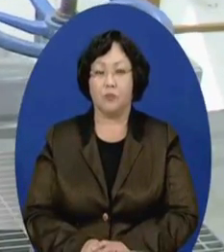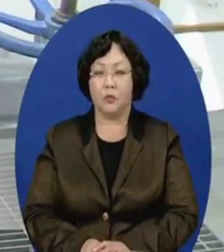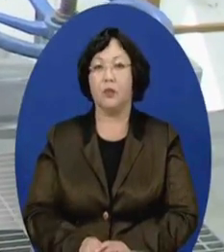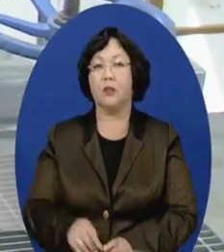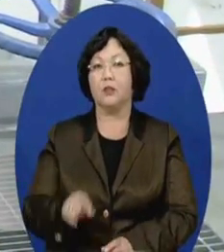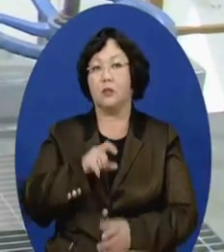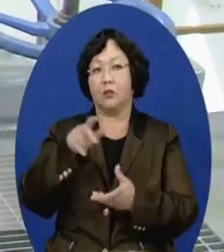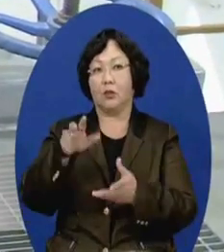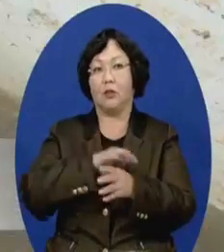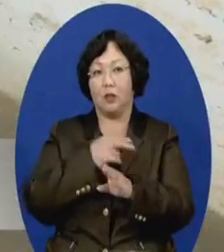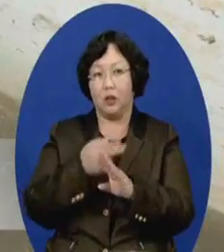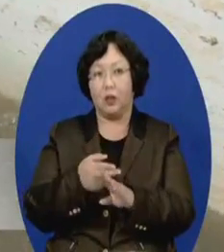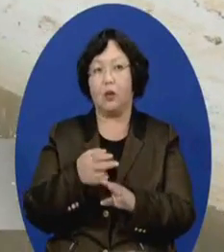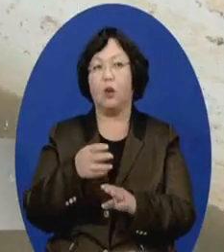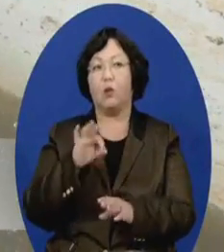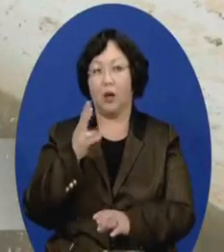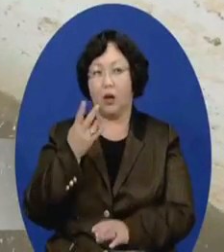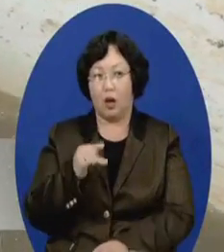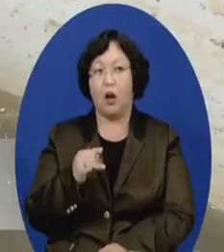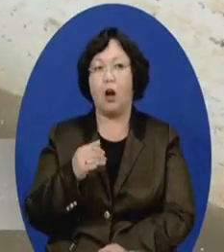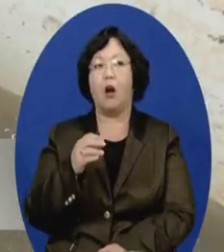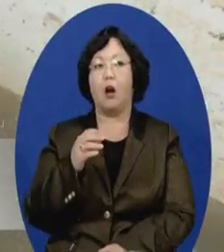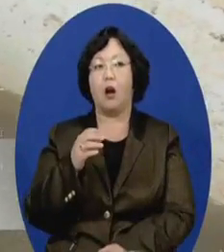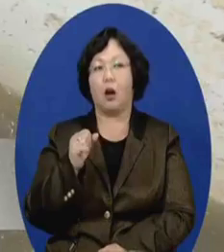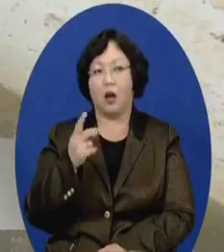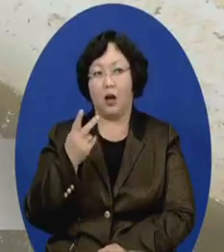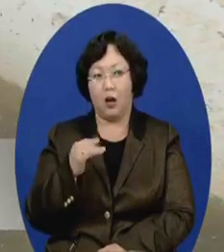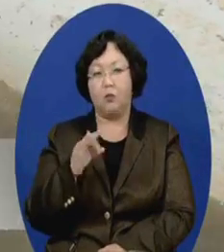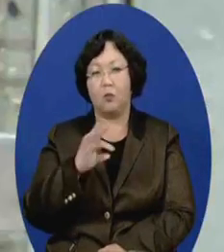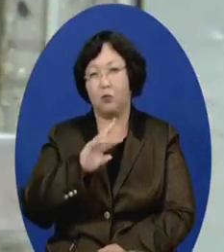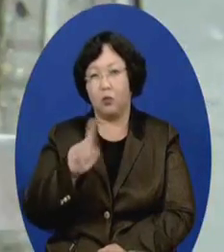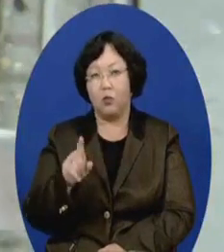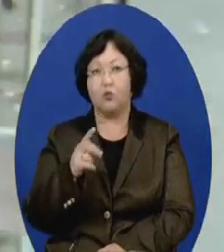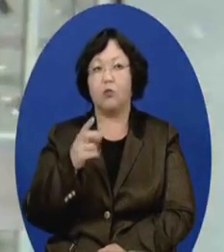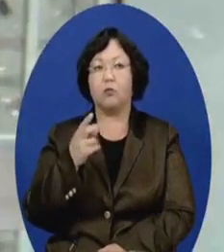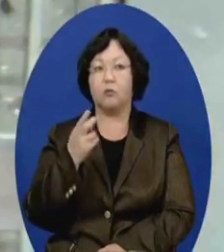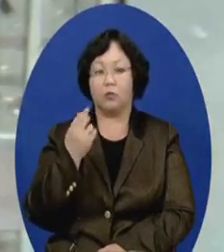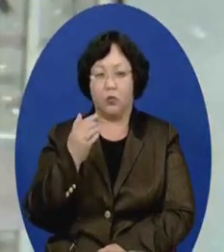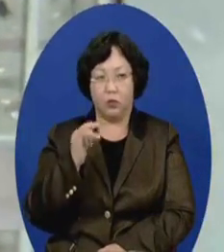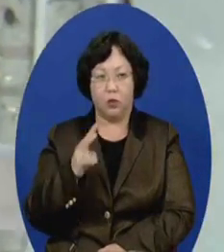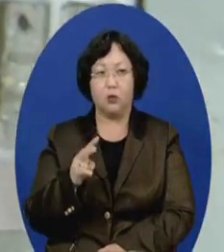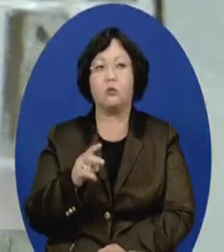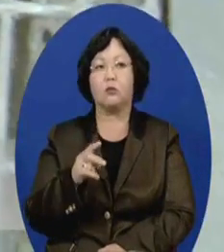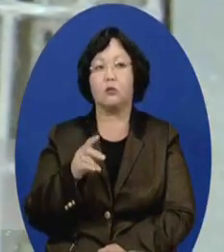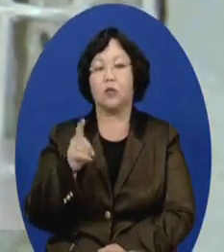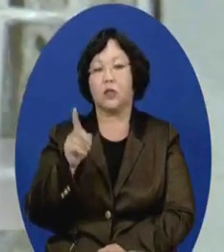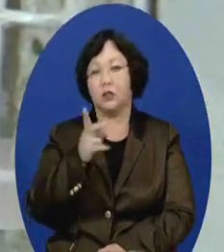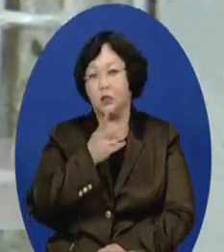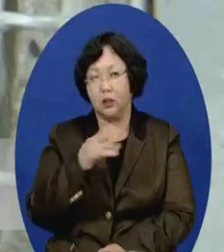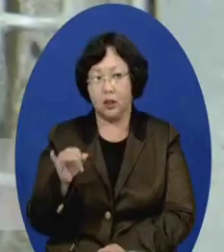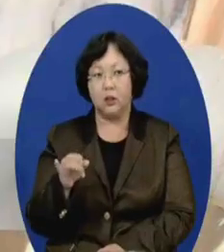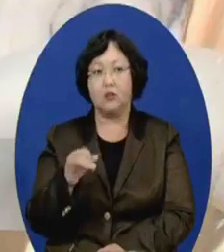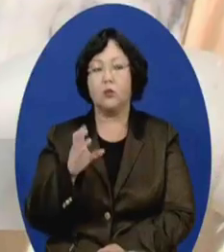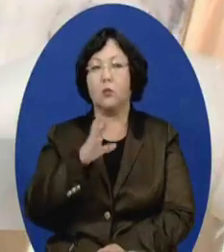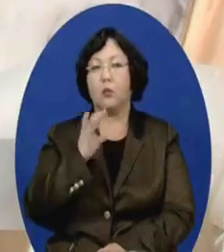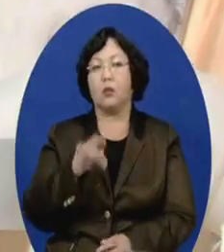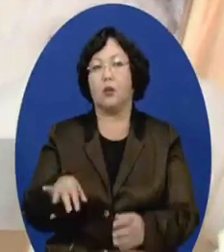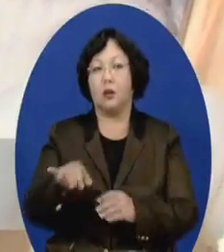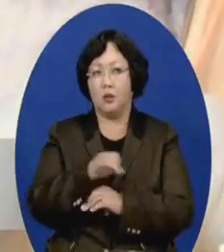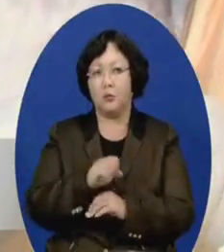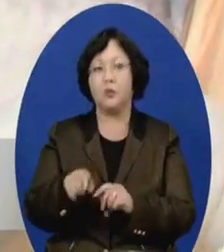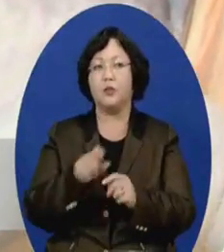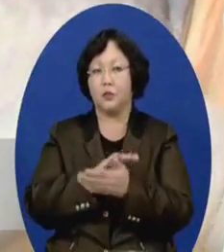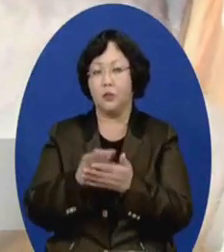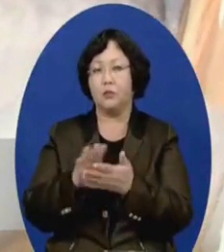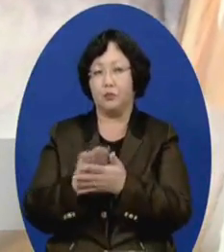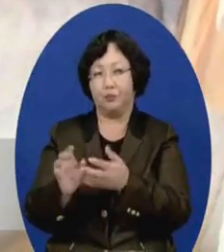хугацааны зээлээр Дарханул, Архангай, Өвөрхангай, Өмнөгов, Дорногов, Булган, Хөвсгөл, Дундгов, Хинтий, Сүхбаатар аймагуд шин цэвэрлэх байгууламжтай